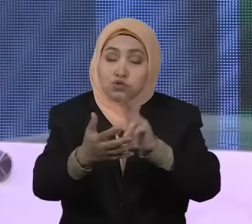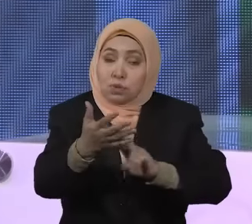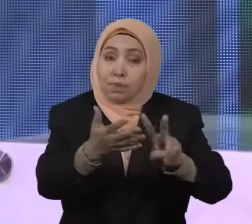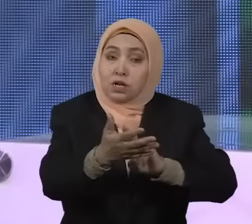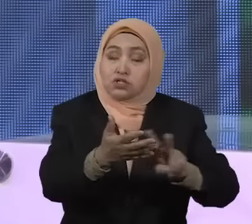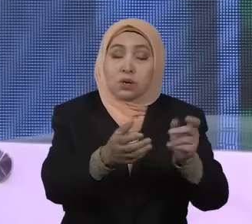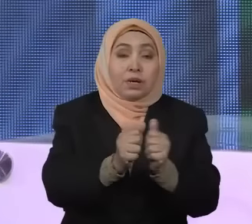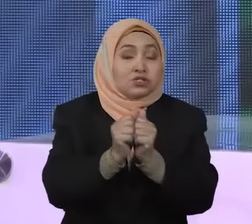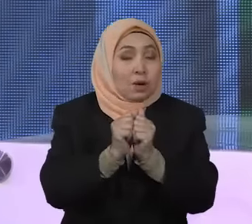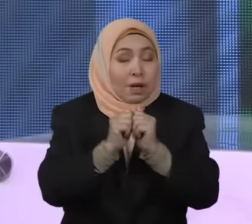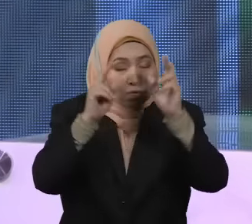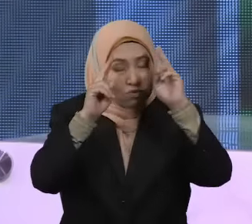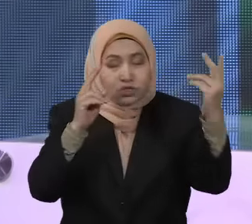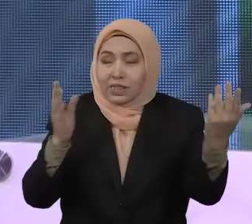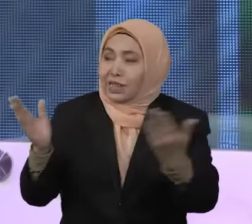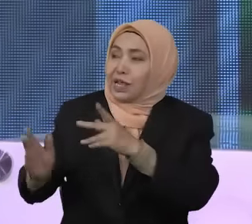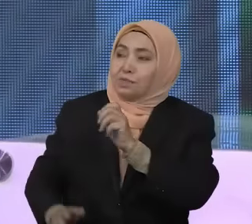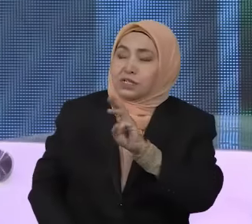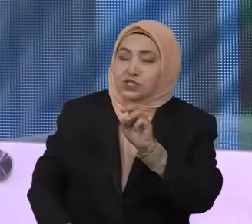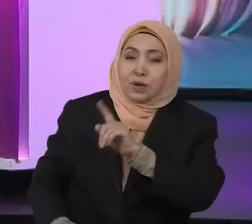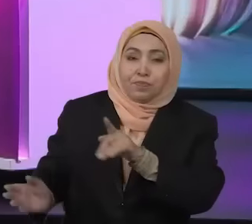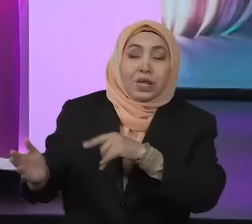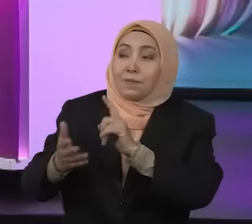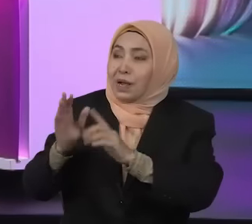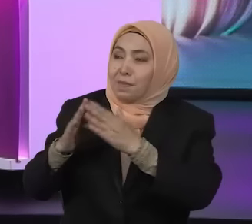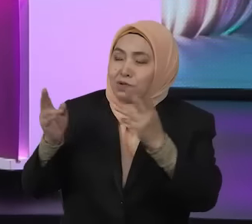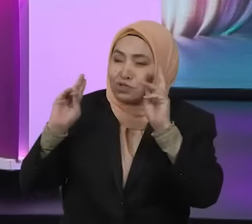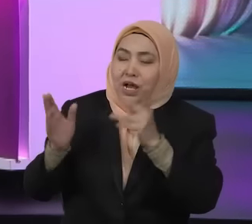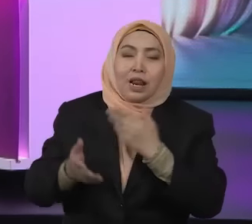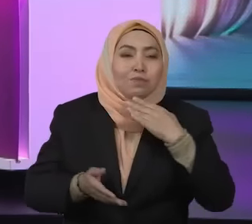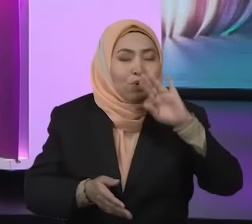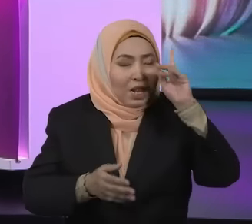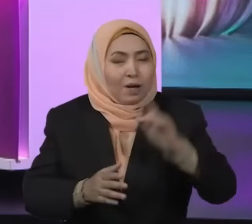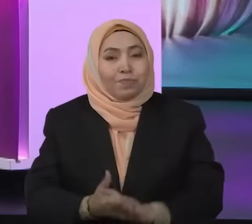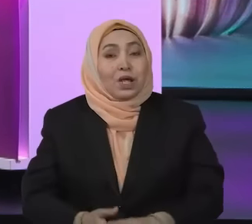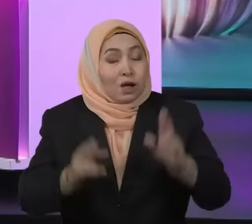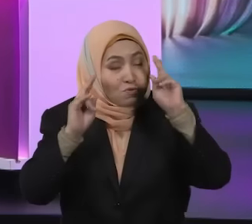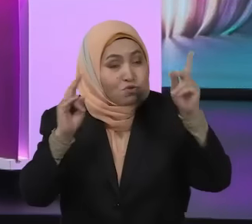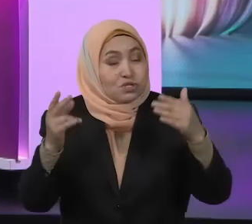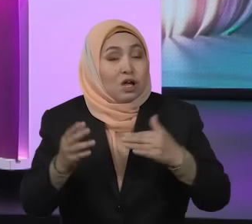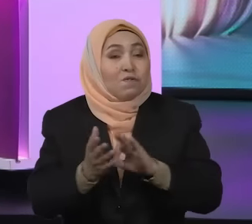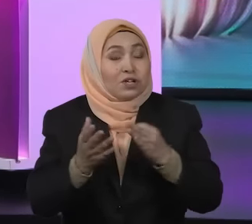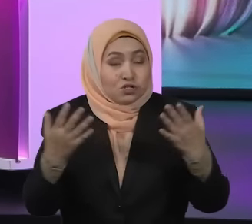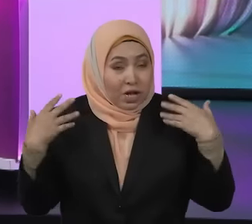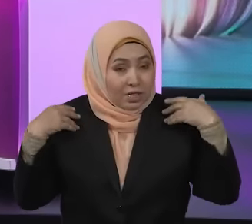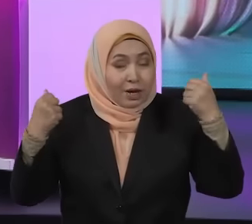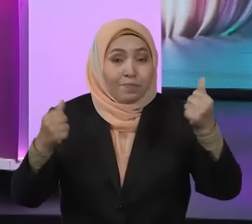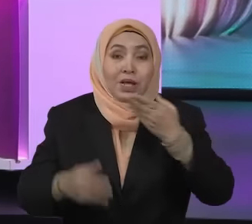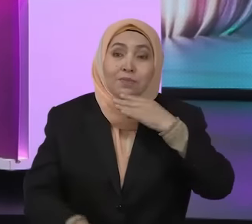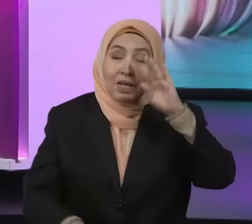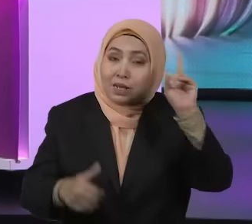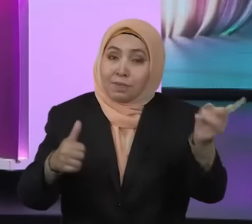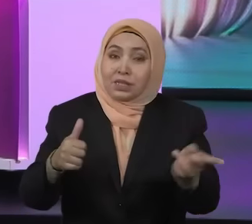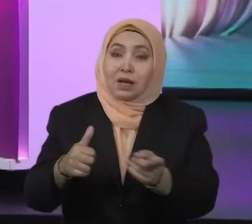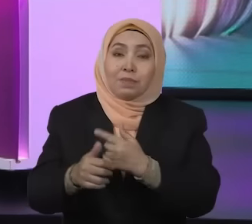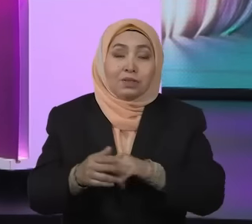dengan bersama Al-Fadhil Ustaz Tarmizi Abdul Rahman. Khabar Ustaz? Alhamdulillah Al-Fadhil Safas. Safa sehat, Safa sehat. Alhamdulillah saatnya. Bersama